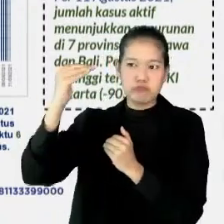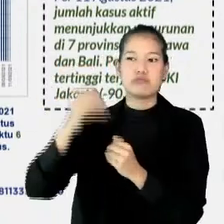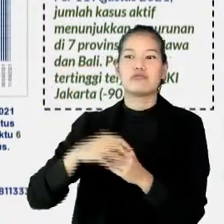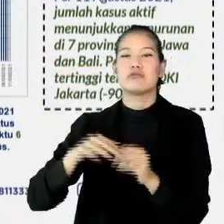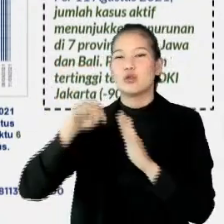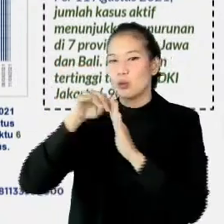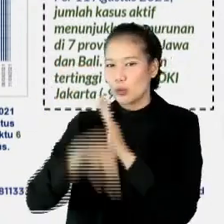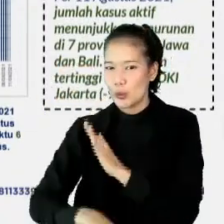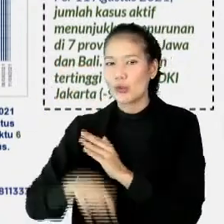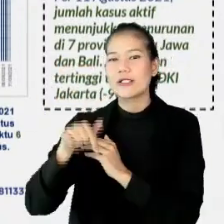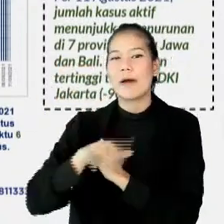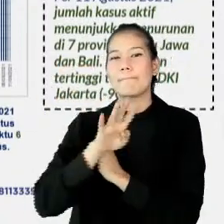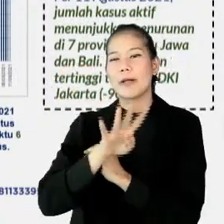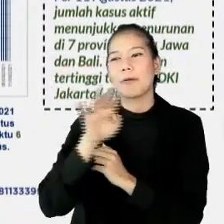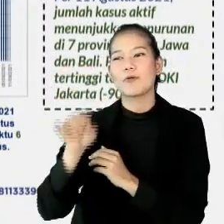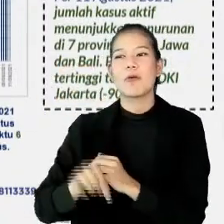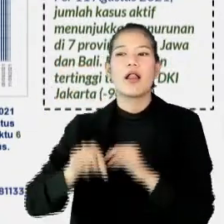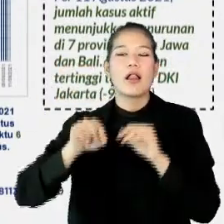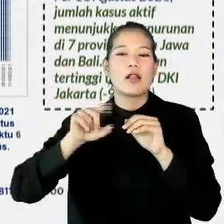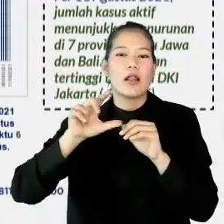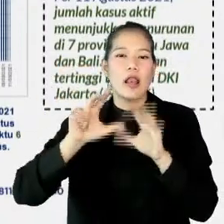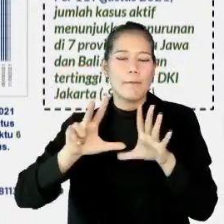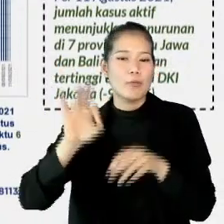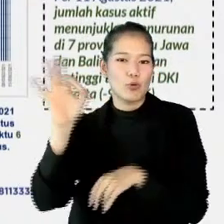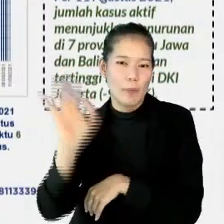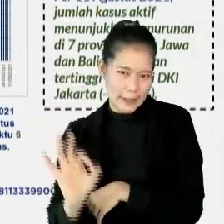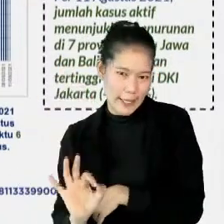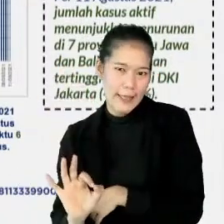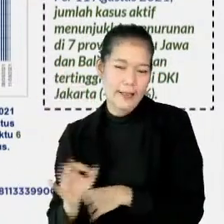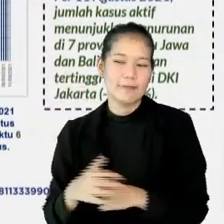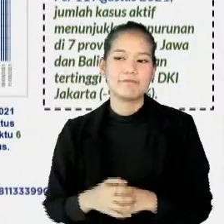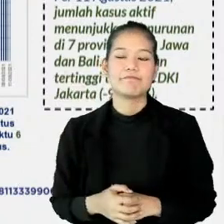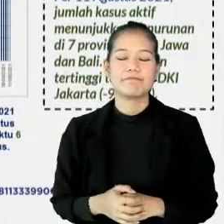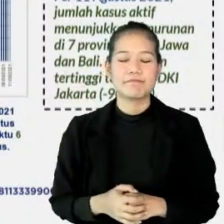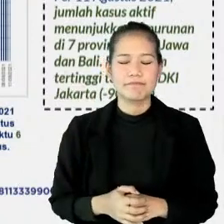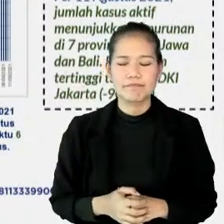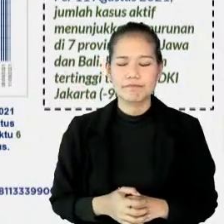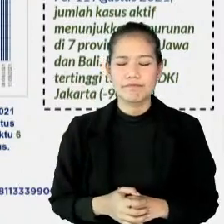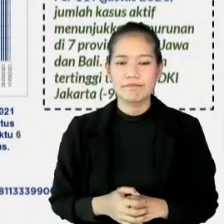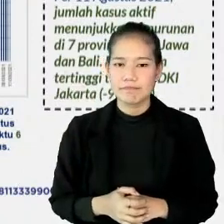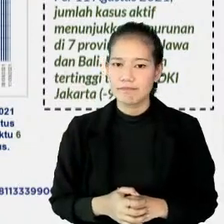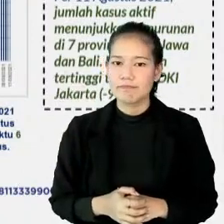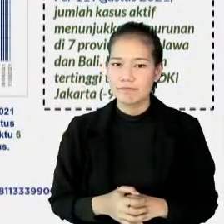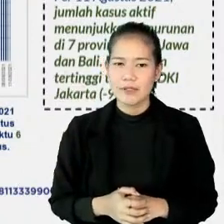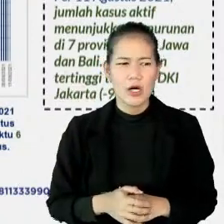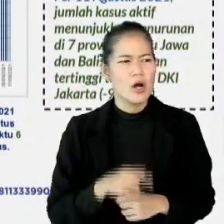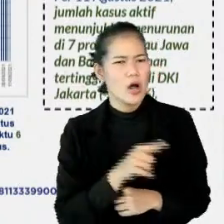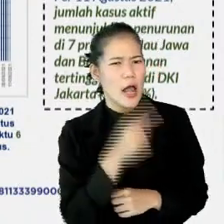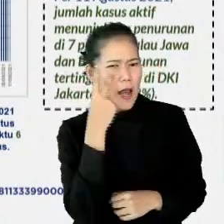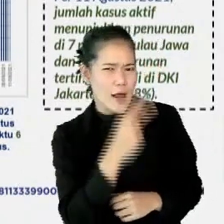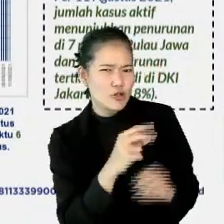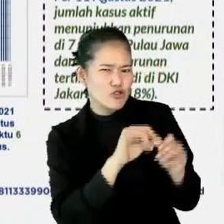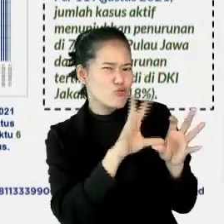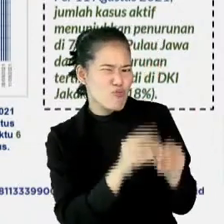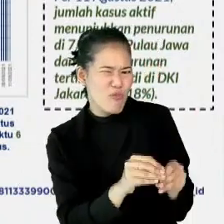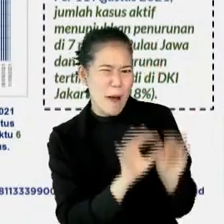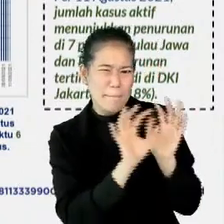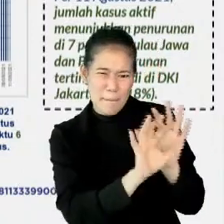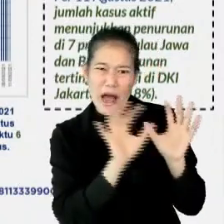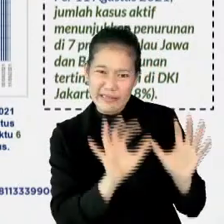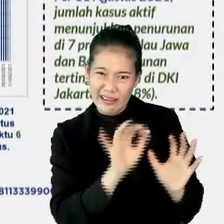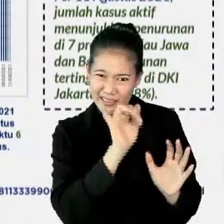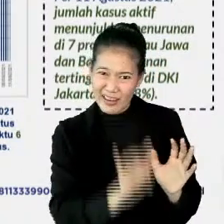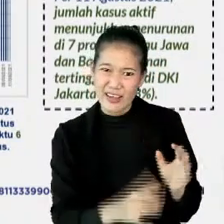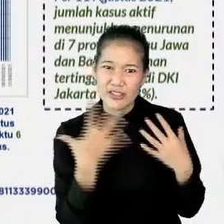44,80% dari puncak yang pernah dialami di akhir Juli 2021. Dan catatan kita di sini angkanya tuh besar sekali ya. Jawa